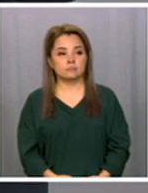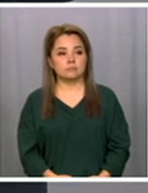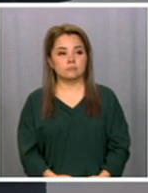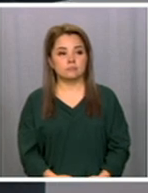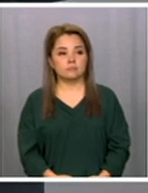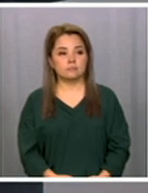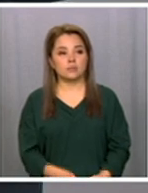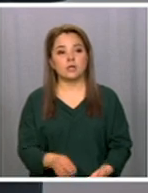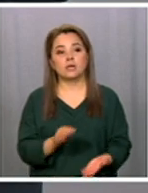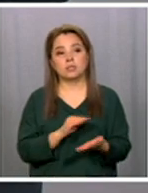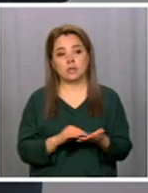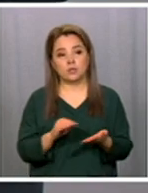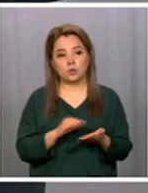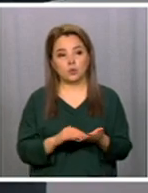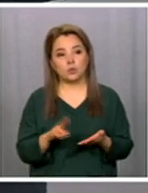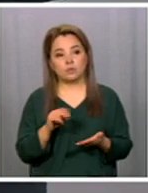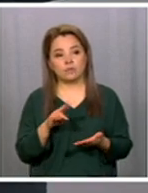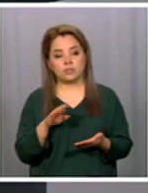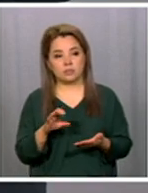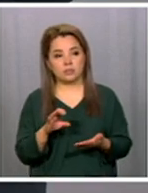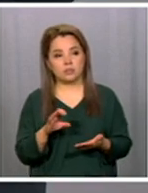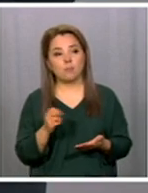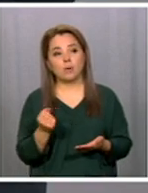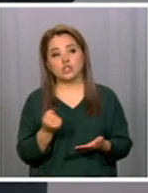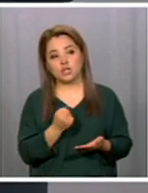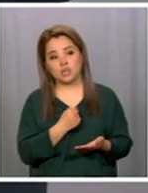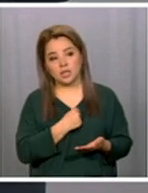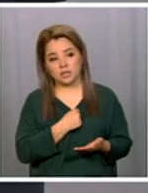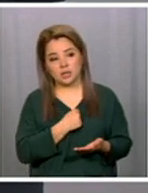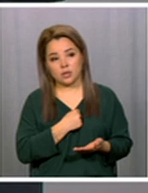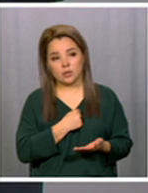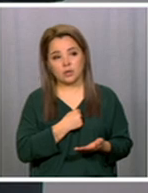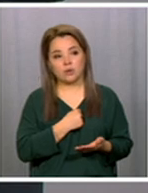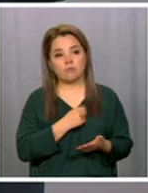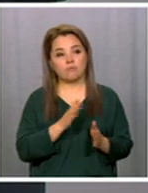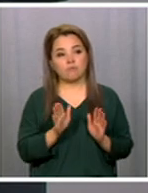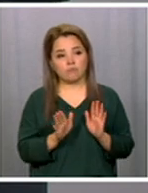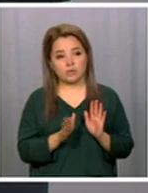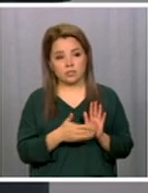Глаголы «напишите», «пожалей»,